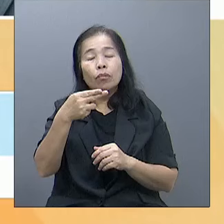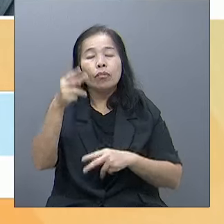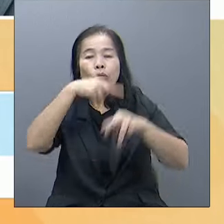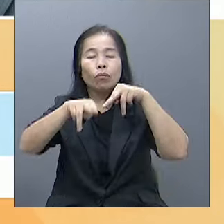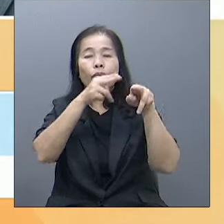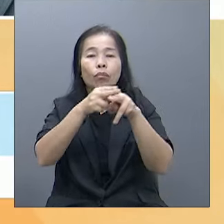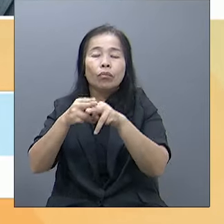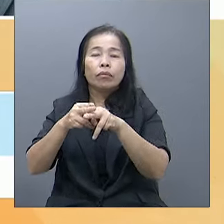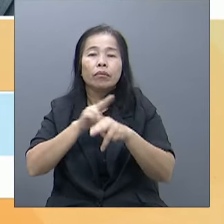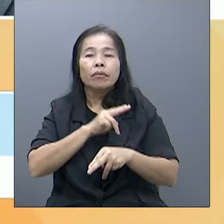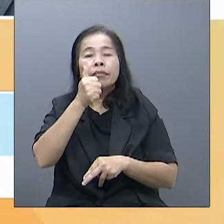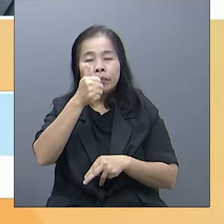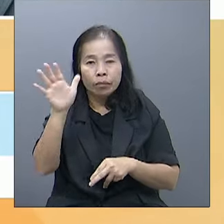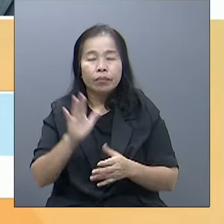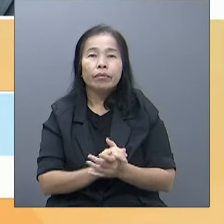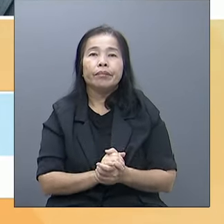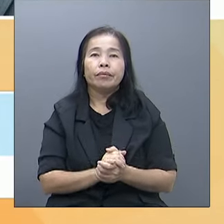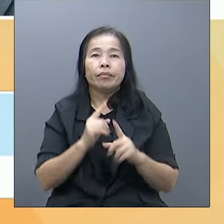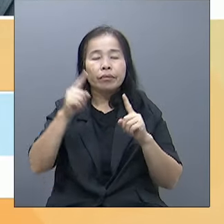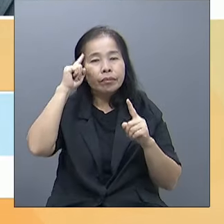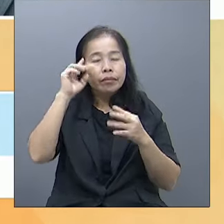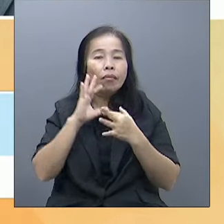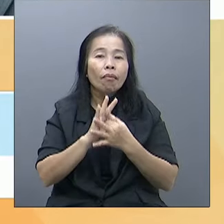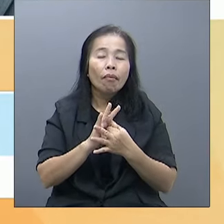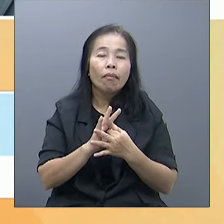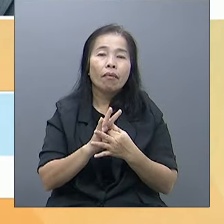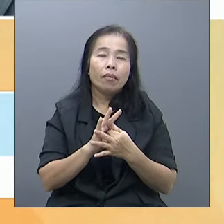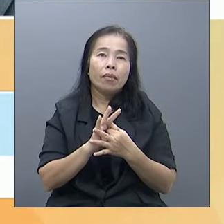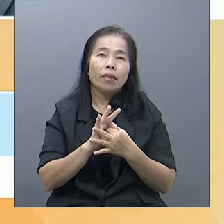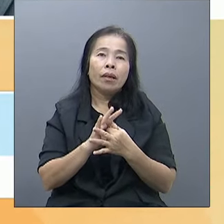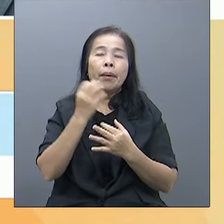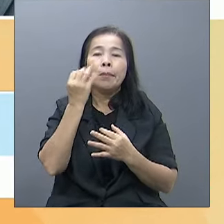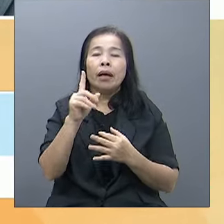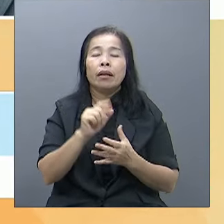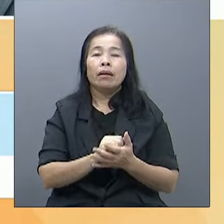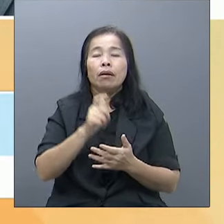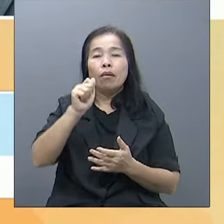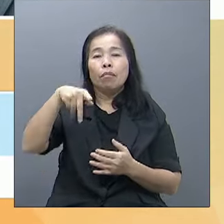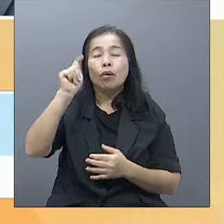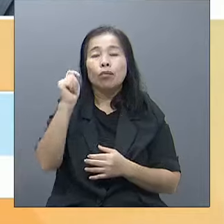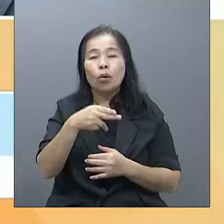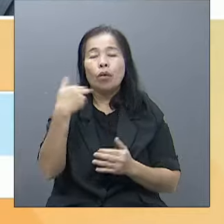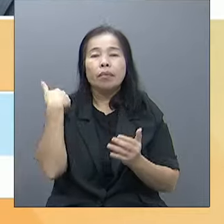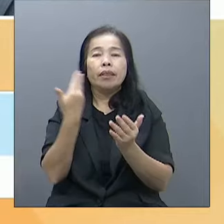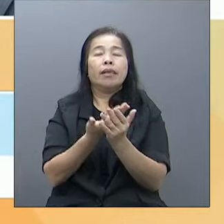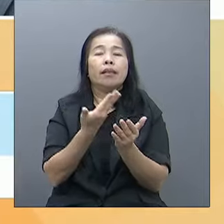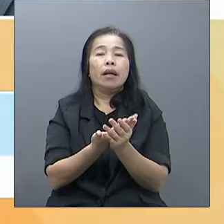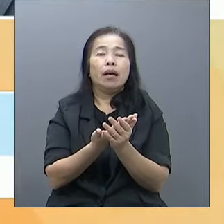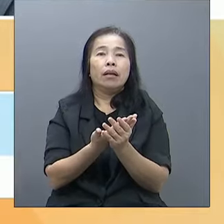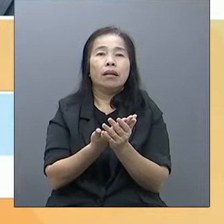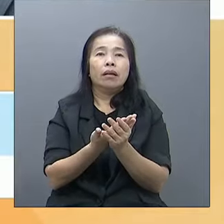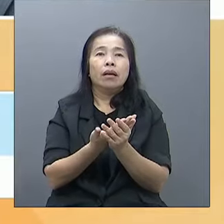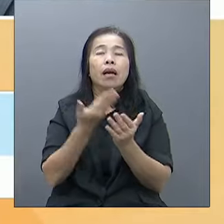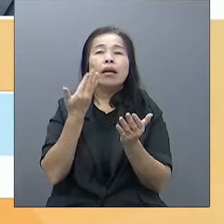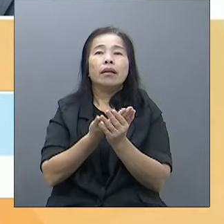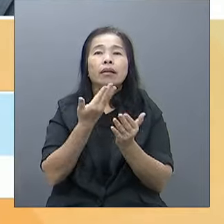แต่ว่าที่เป็นห่วงเขาก็คือส่วนมากท้องถิ่นเนี่ยเขาจะได้รับเงินคือเขาได้รับภารกิจ